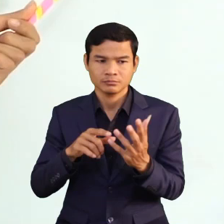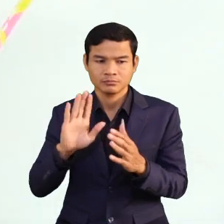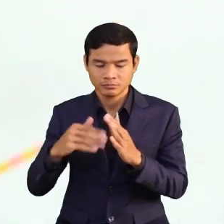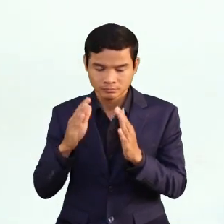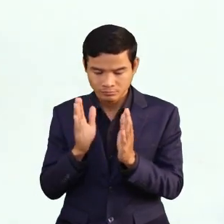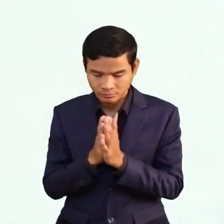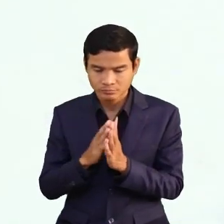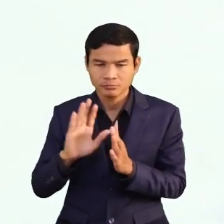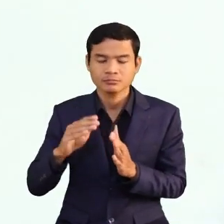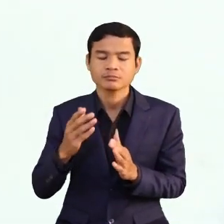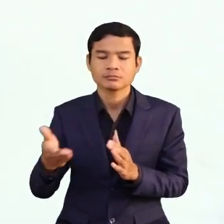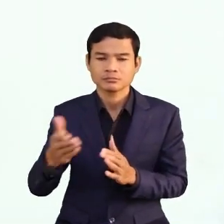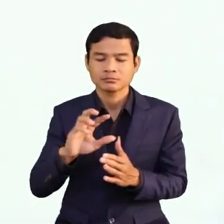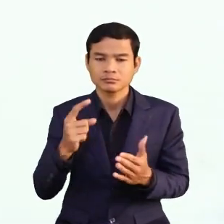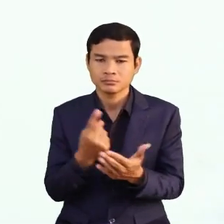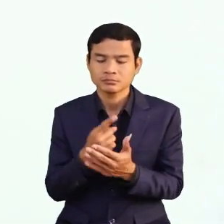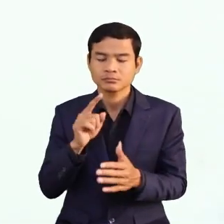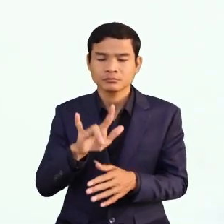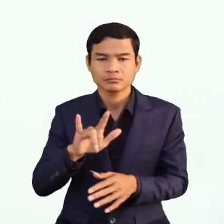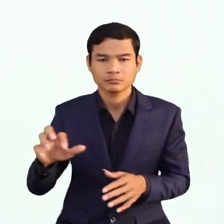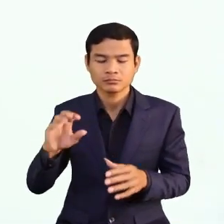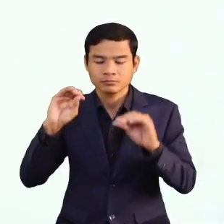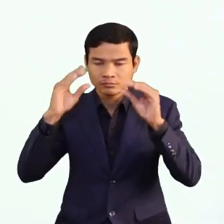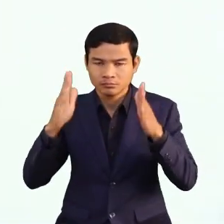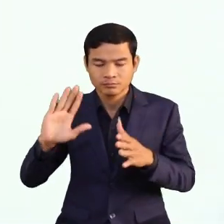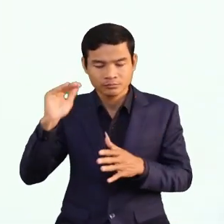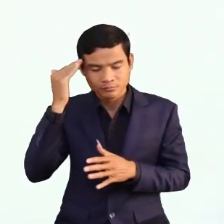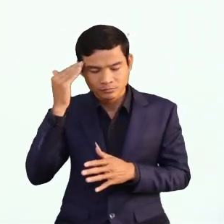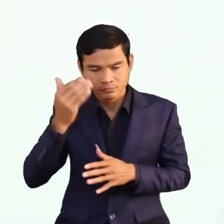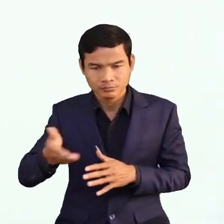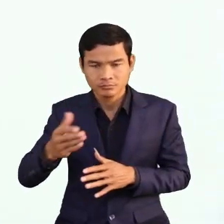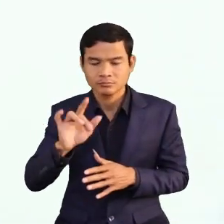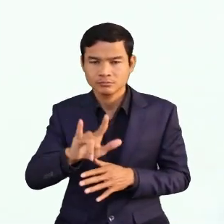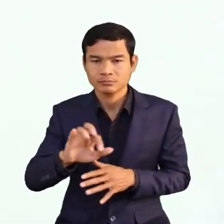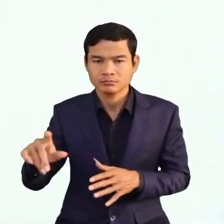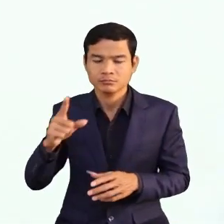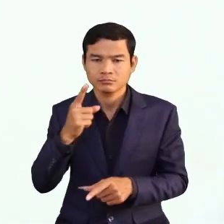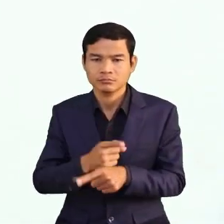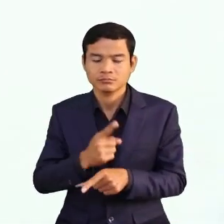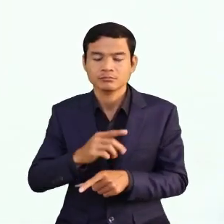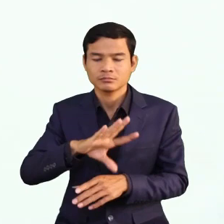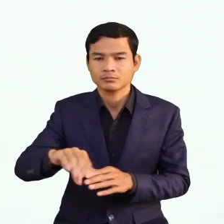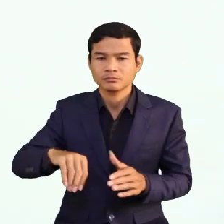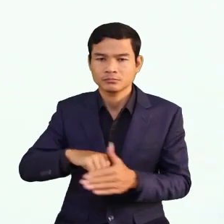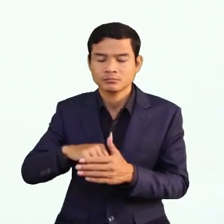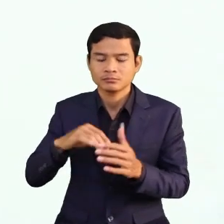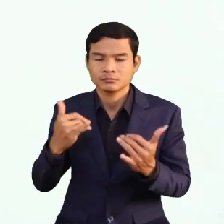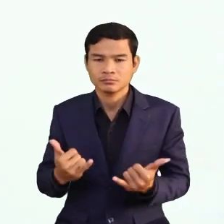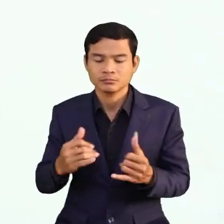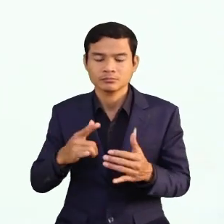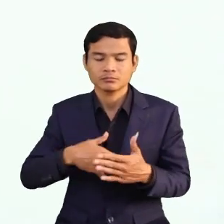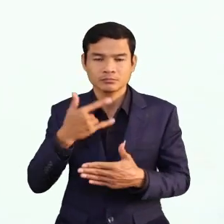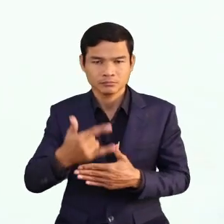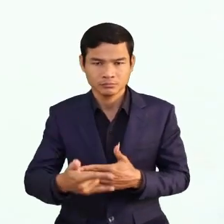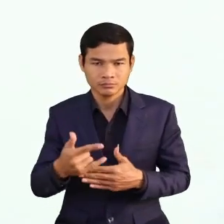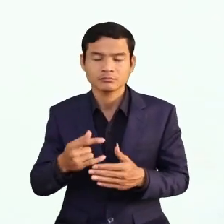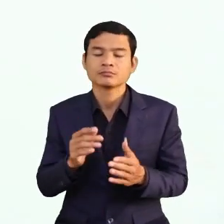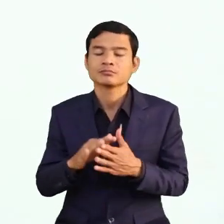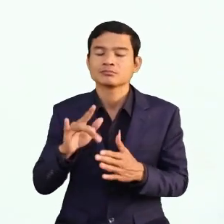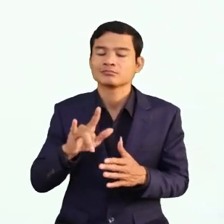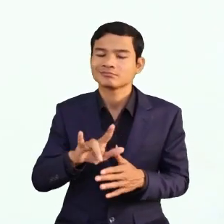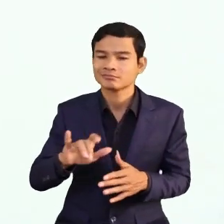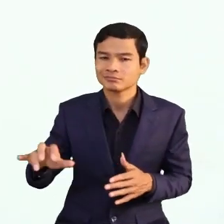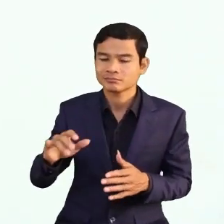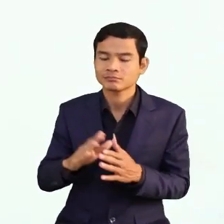គុណមែនទែនកូនដែលបានចូលរួមផ្សំប្រកបអ្នកគ្រូសង្ឃឹមថាកូនប្រកាសជាផ្សំប្រកបបានត្រឹមត្រូវតោះបន្តពីយើងអានចាដោយការផ្សំប្រកប